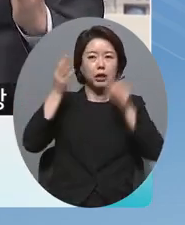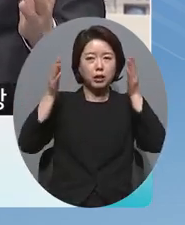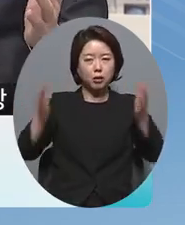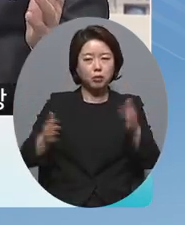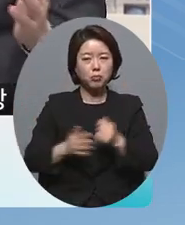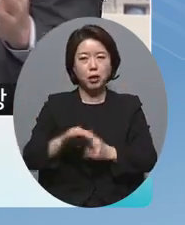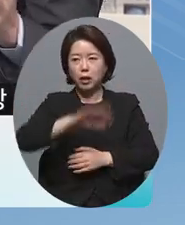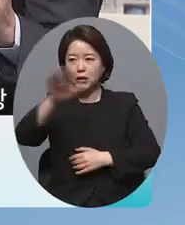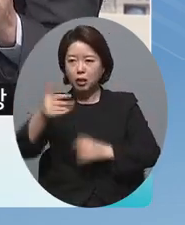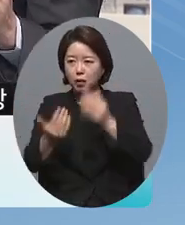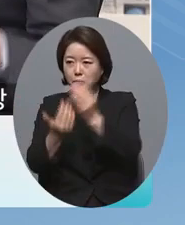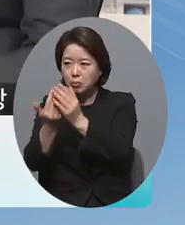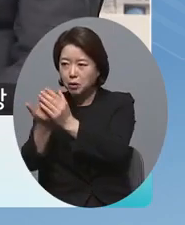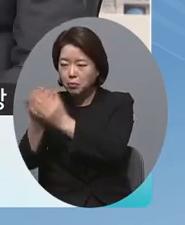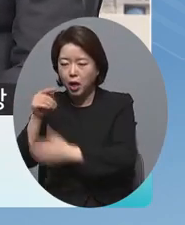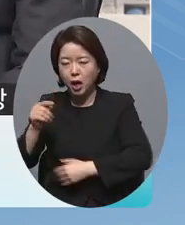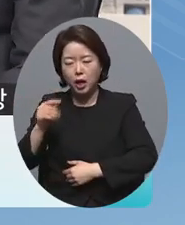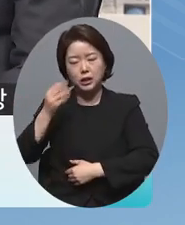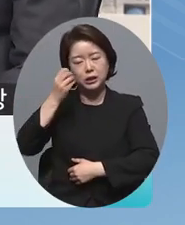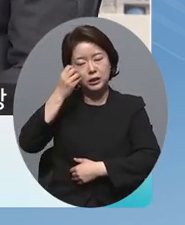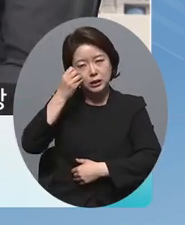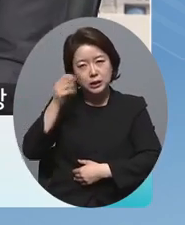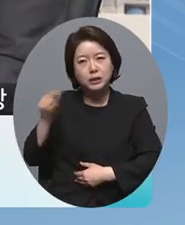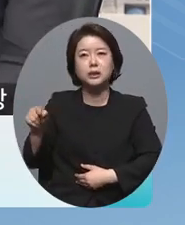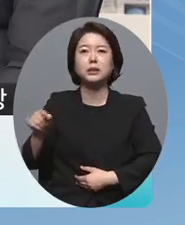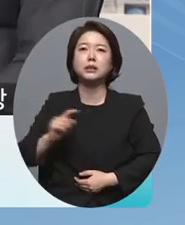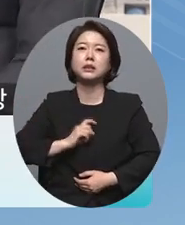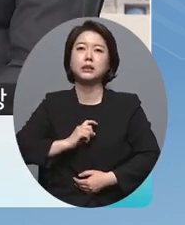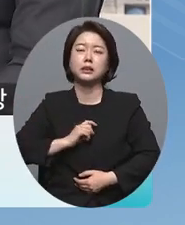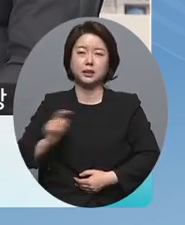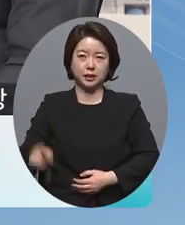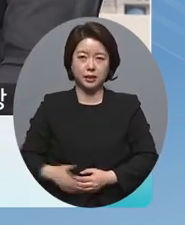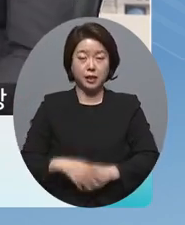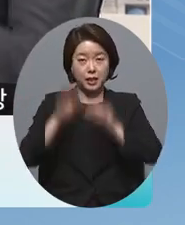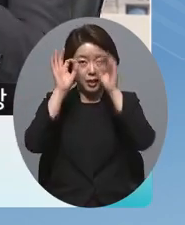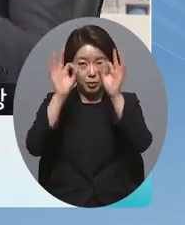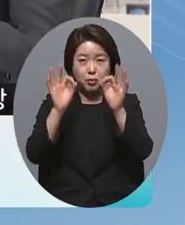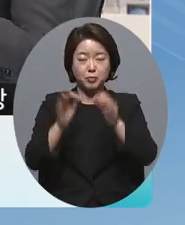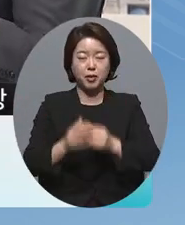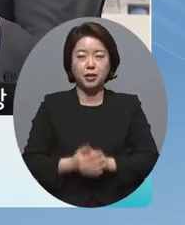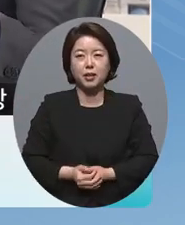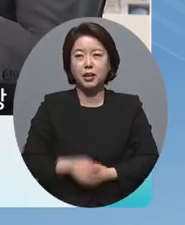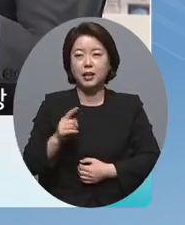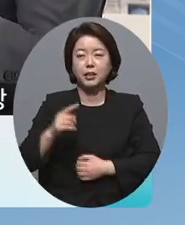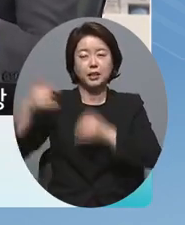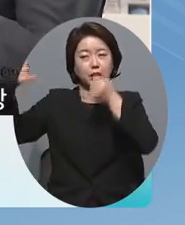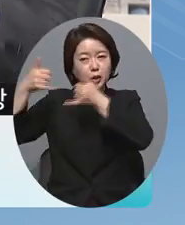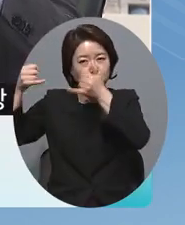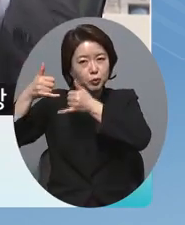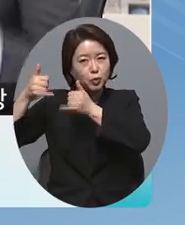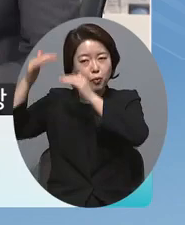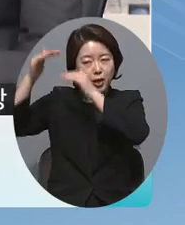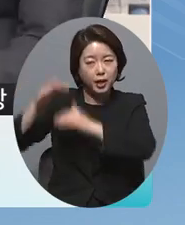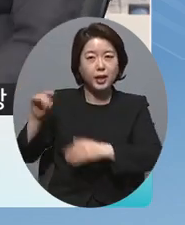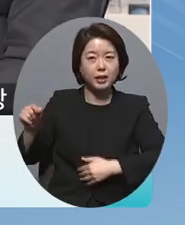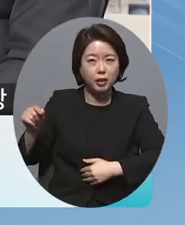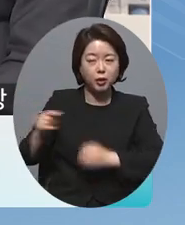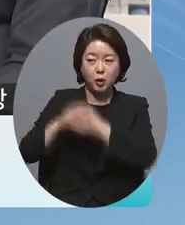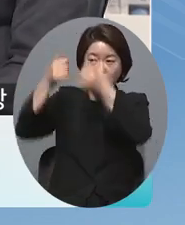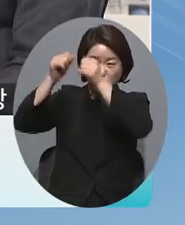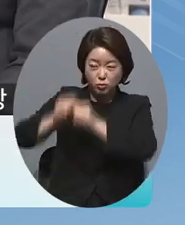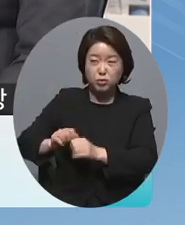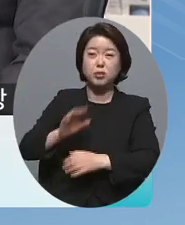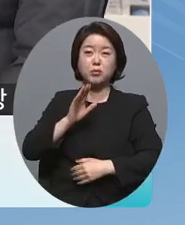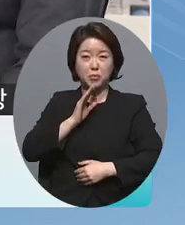다 벌어졌다고 하기에는 좀 의문의 여지가 있어요. 그런 점에서 본다면 이 통화 내용이라는 거는 굉장히